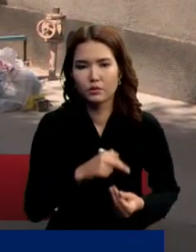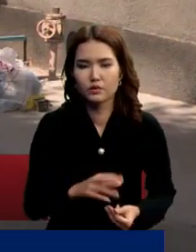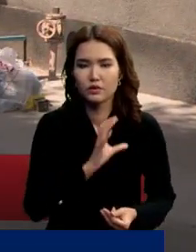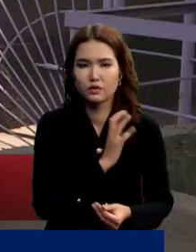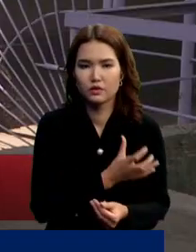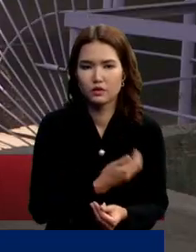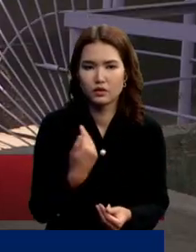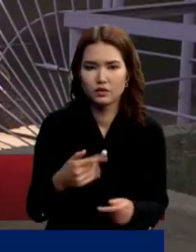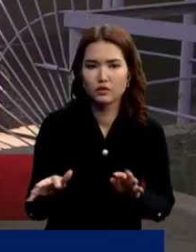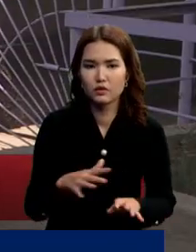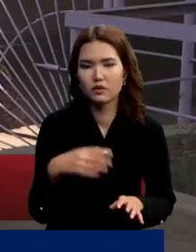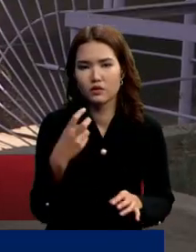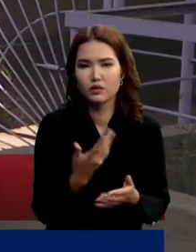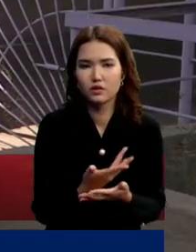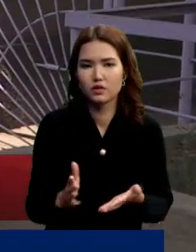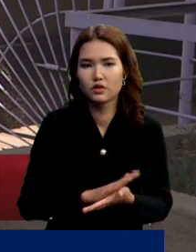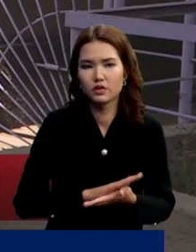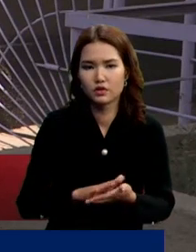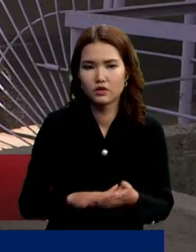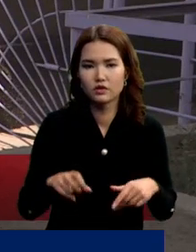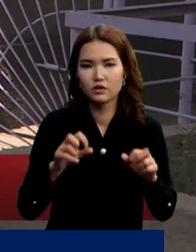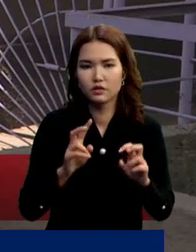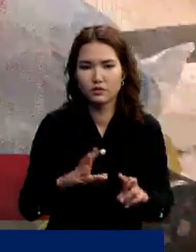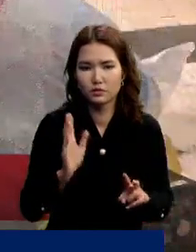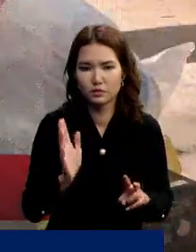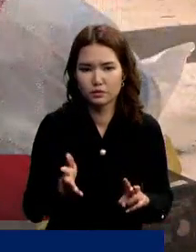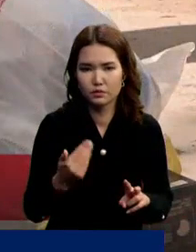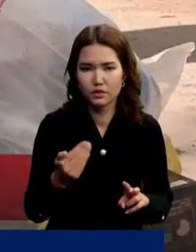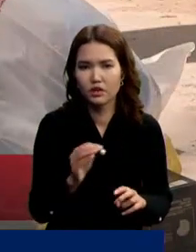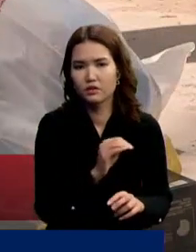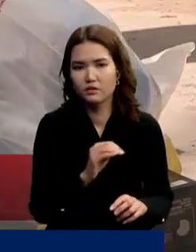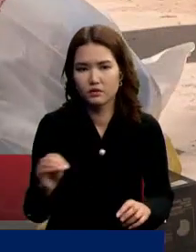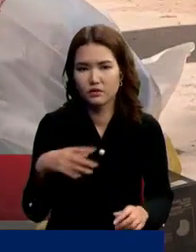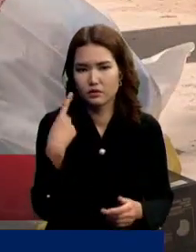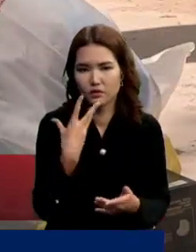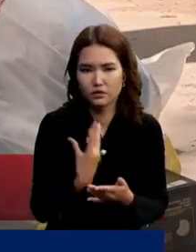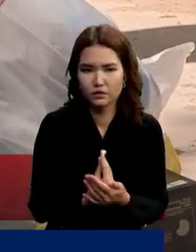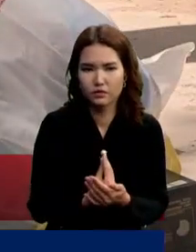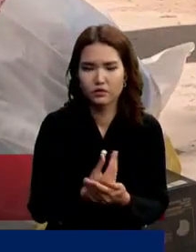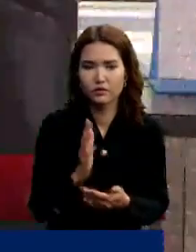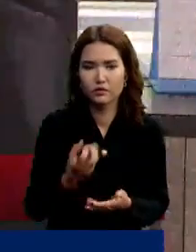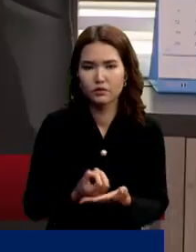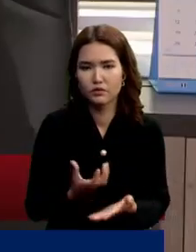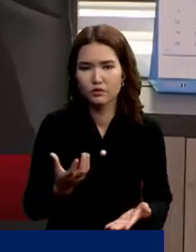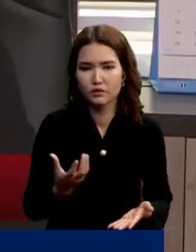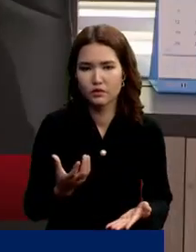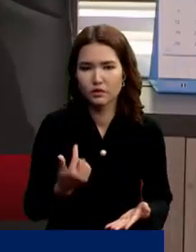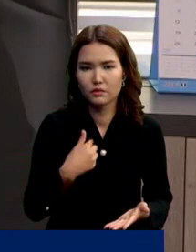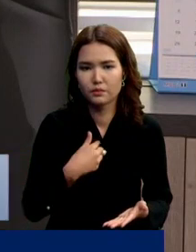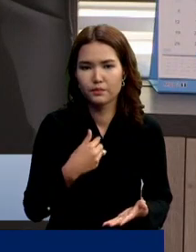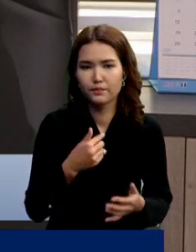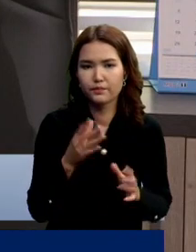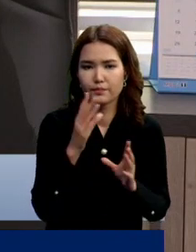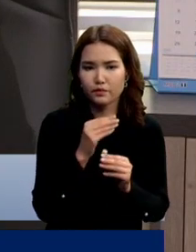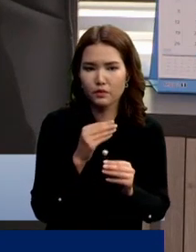вдруг погрязли в проверках правоохранительных органах и судебных исках. Следить за чистотой им просто некогда и не на что. Мы не можем физически